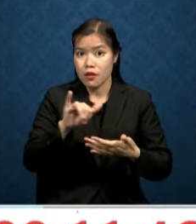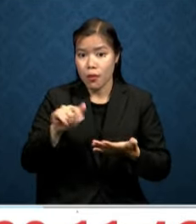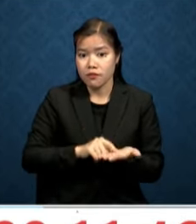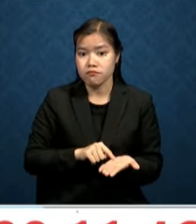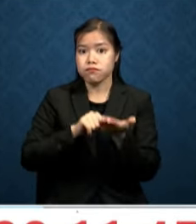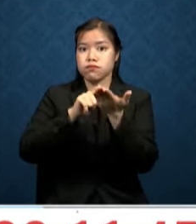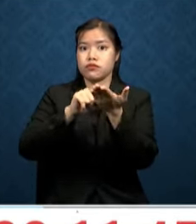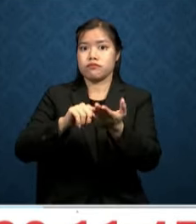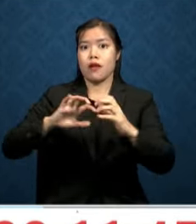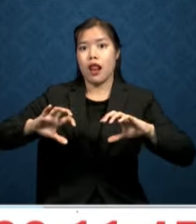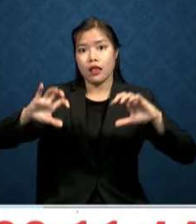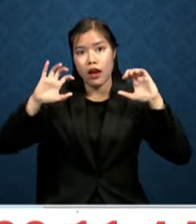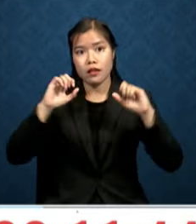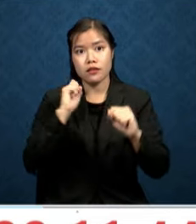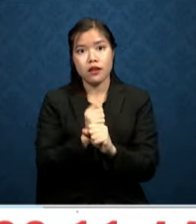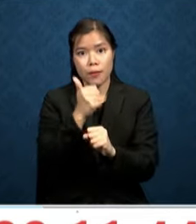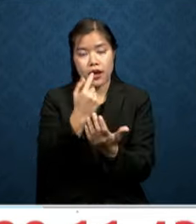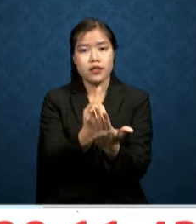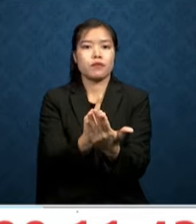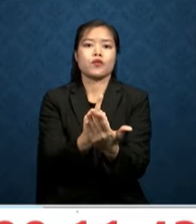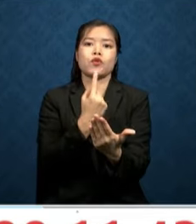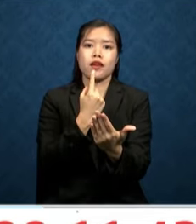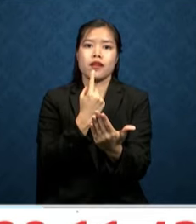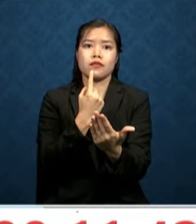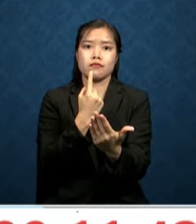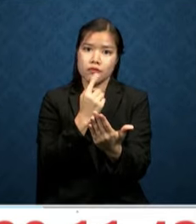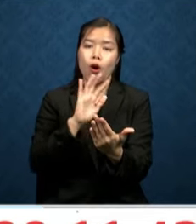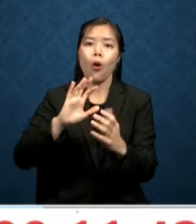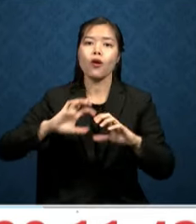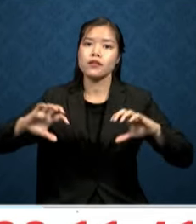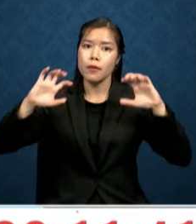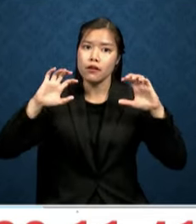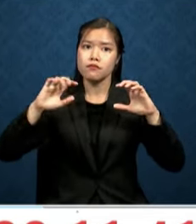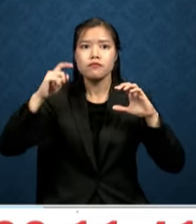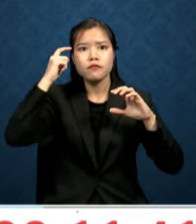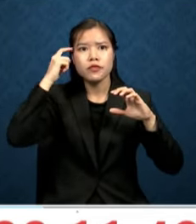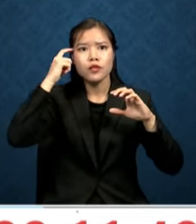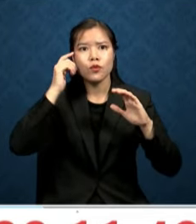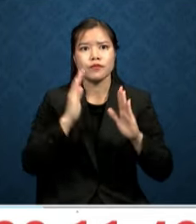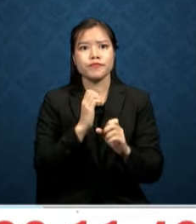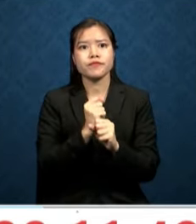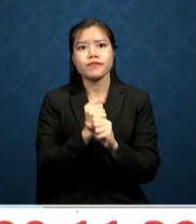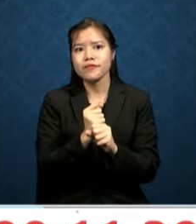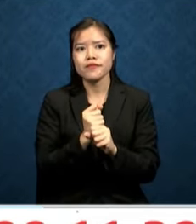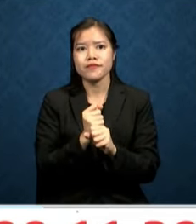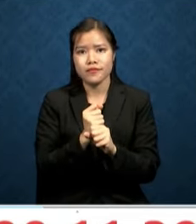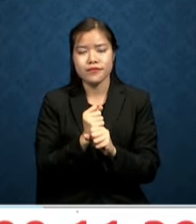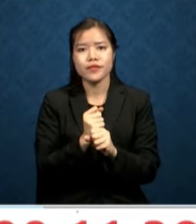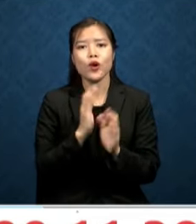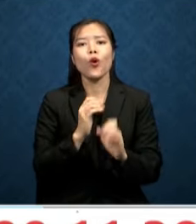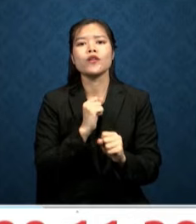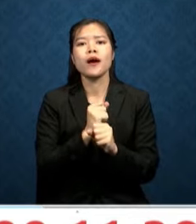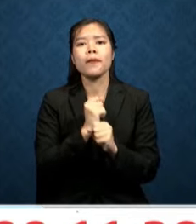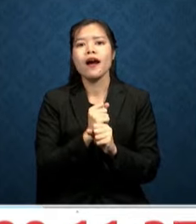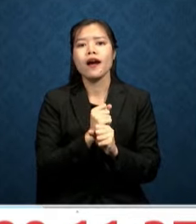ข้าราชการได้นะฮะที่เป็นตัวแทนบอร์ดฝ่ายรัฐสามารถผมคิดว่าฝ่ายลูกจ้างเองก็คงไม่ได้ขัดข้องนะครับผม